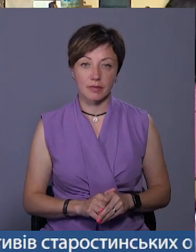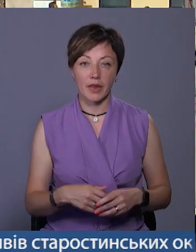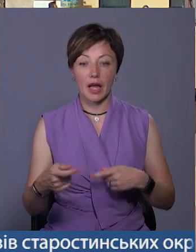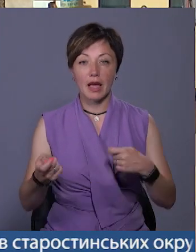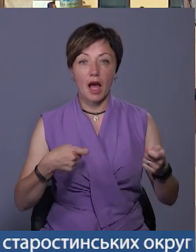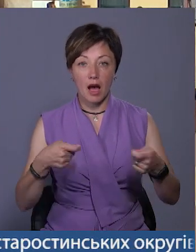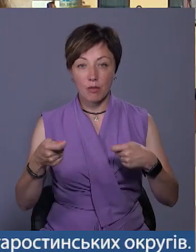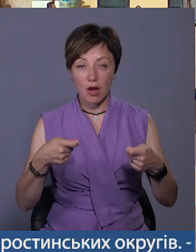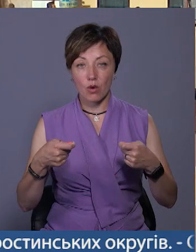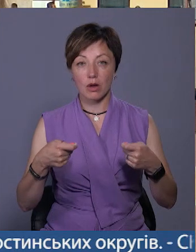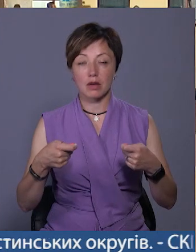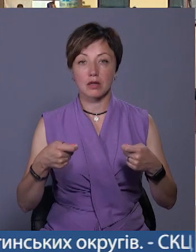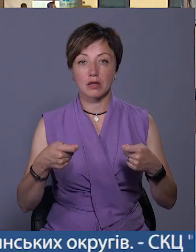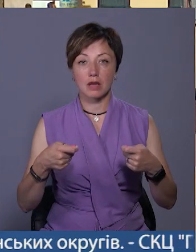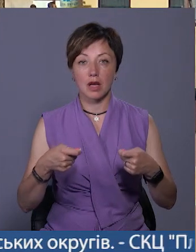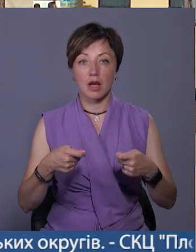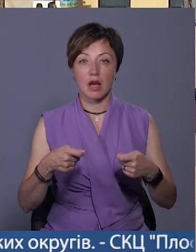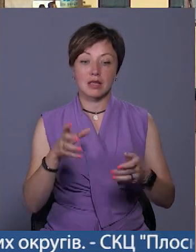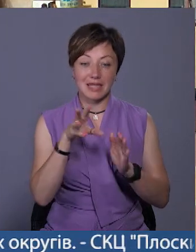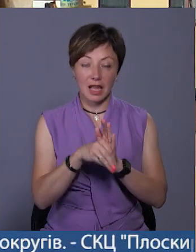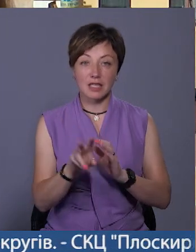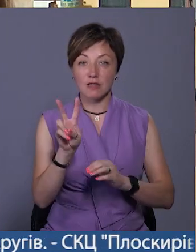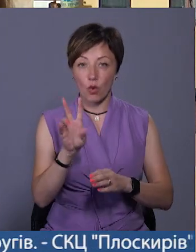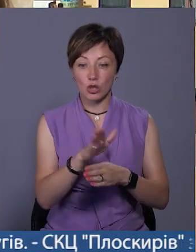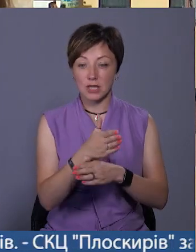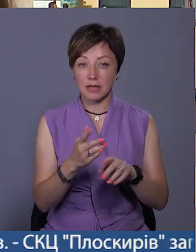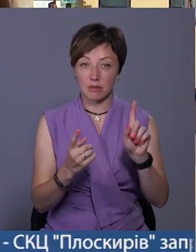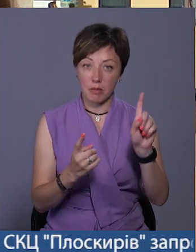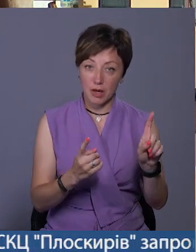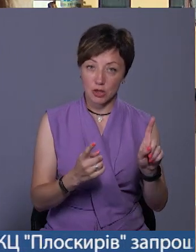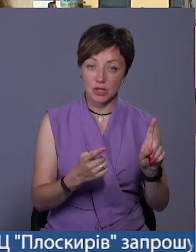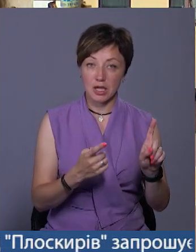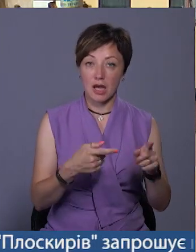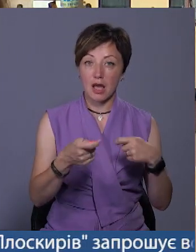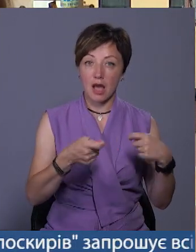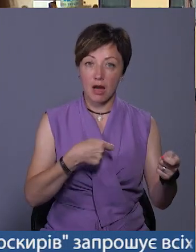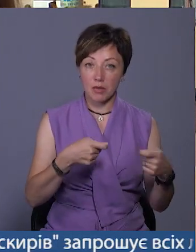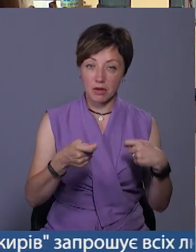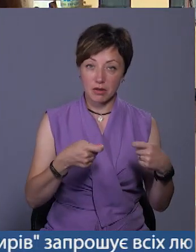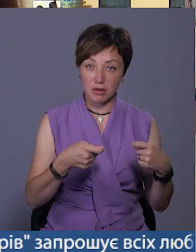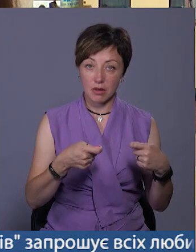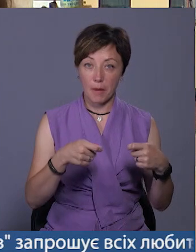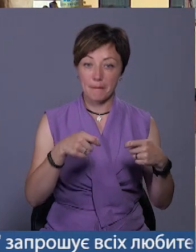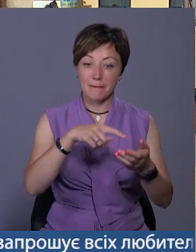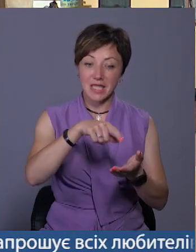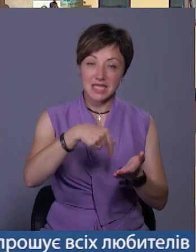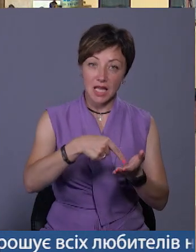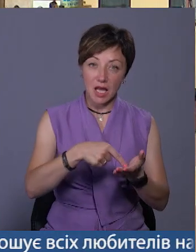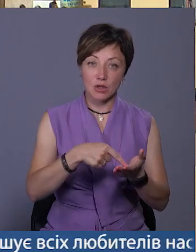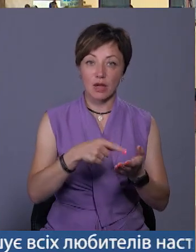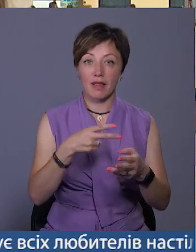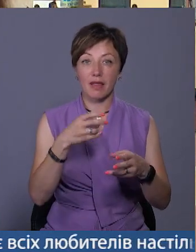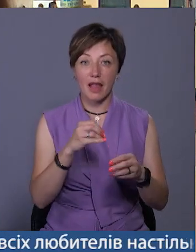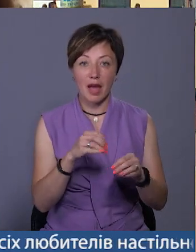Ярмарок побудований з двох частин. Одна частина – це ярмаркове містечко, де